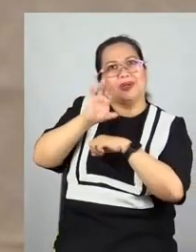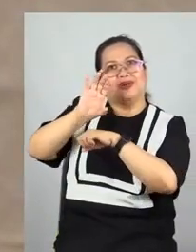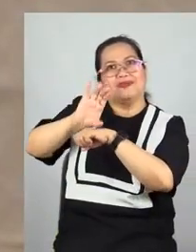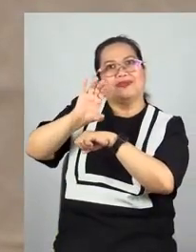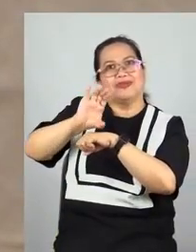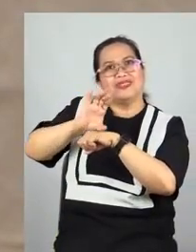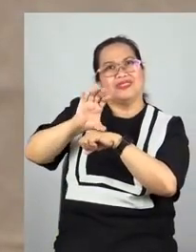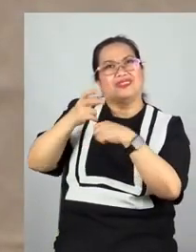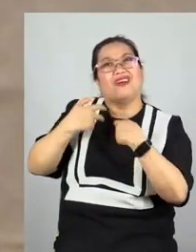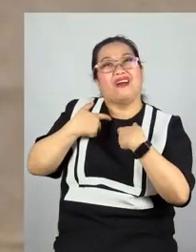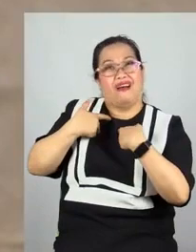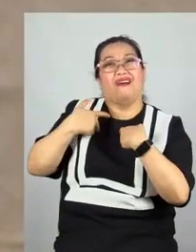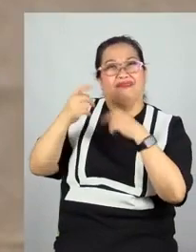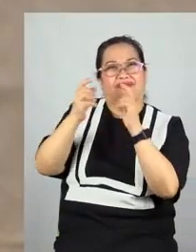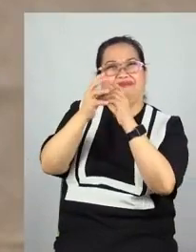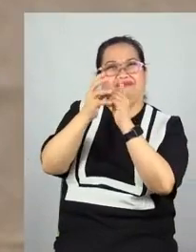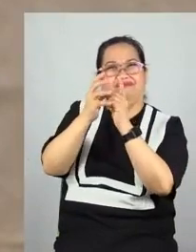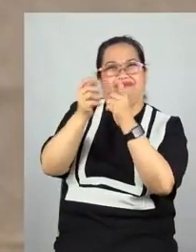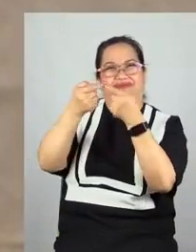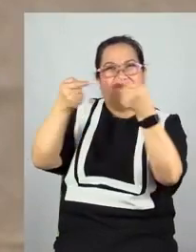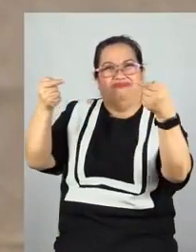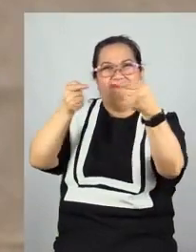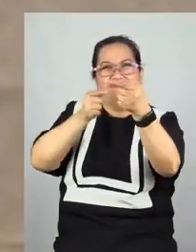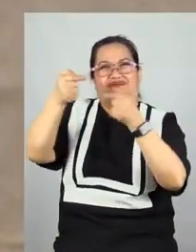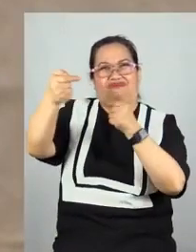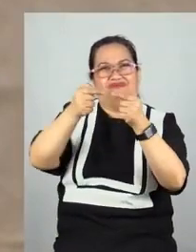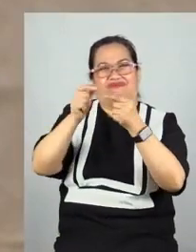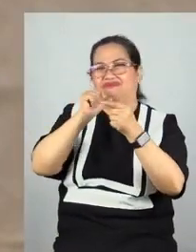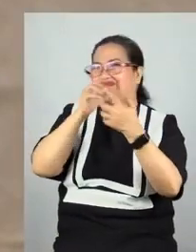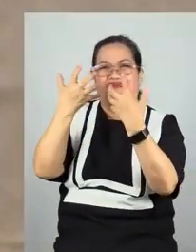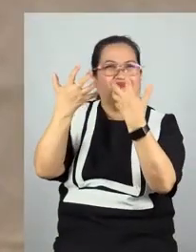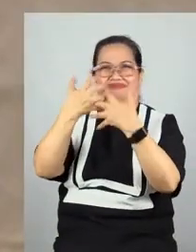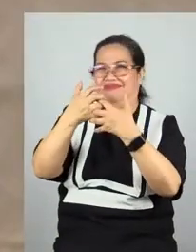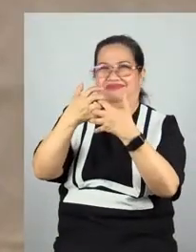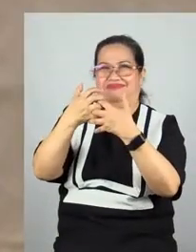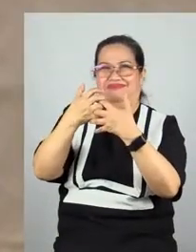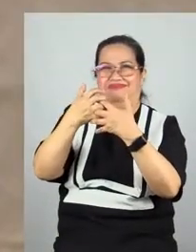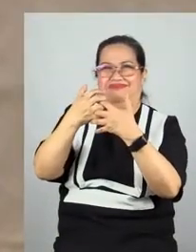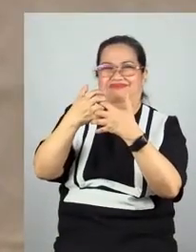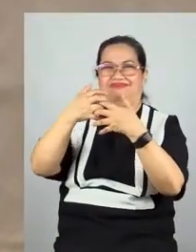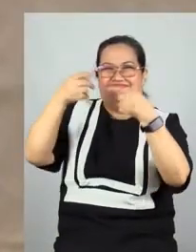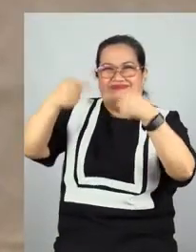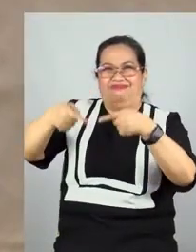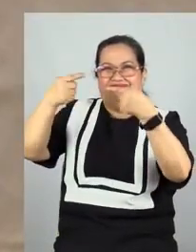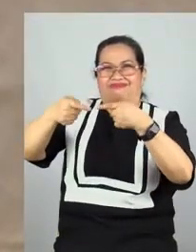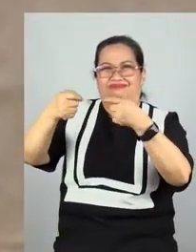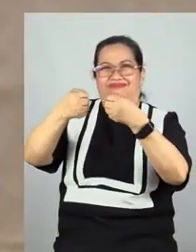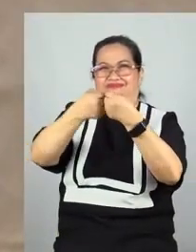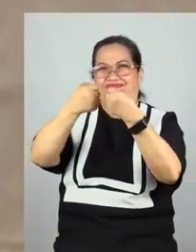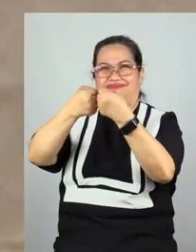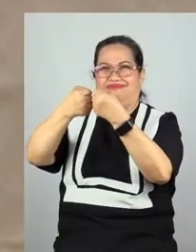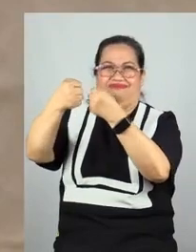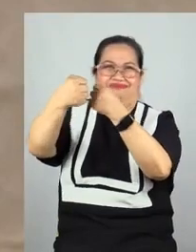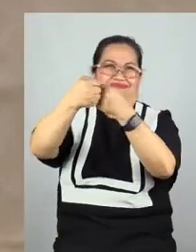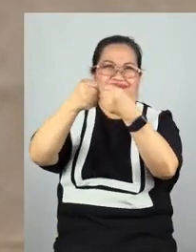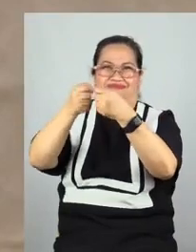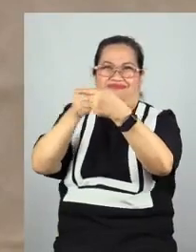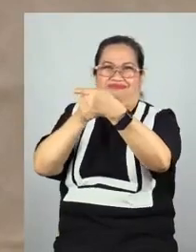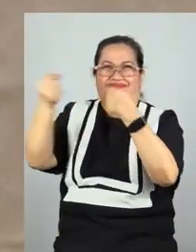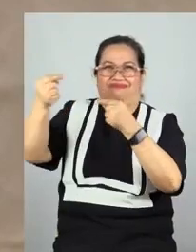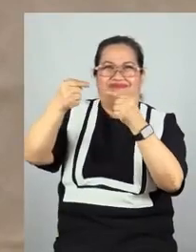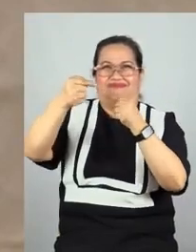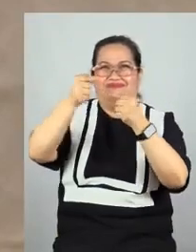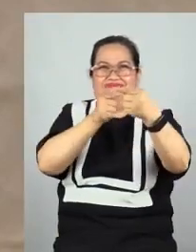Church, merong iba na hindi nagkakaisa, na nagtatalo, na